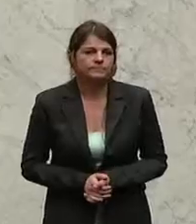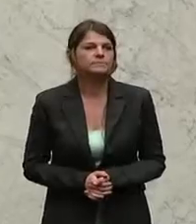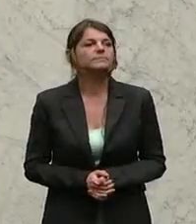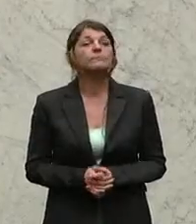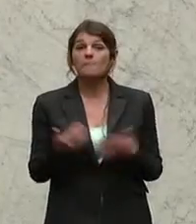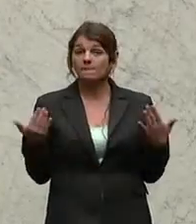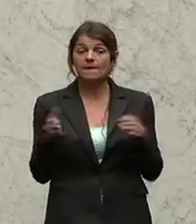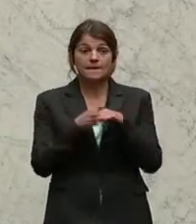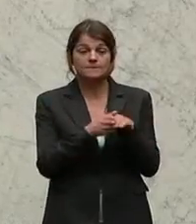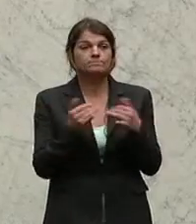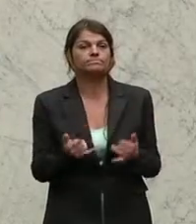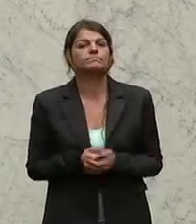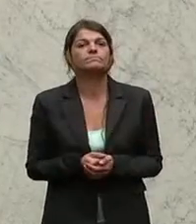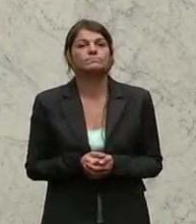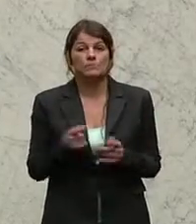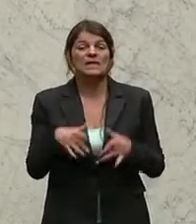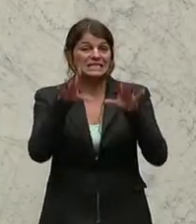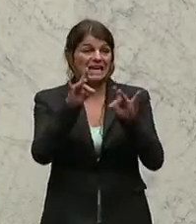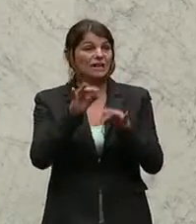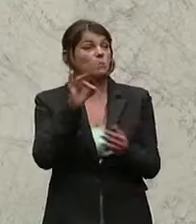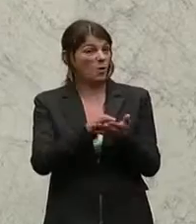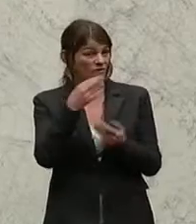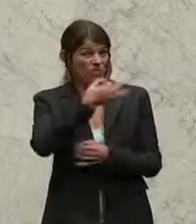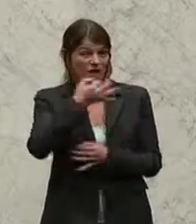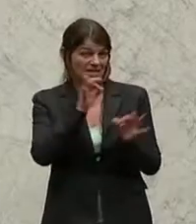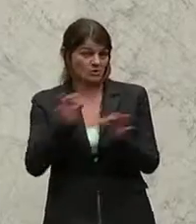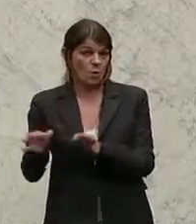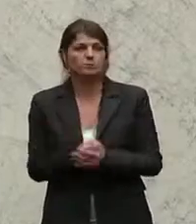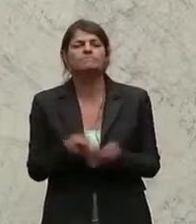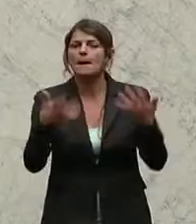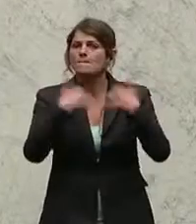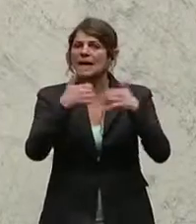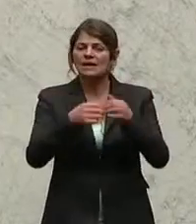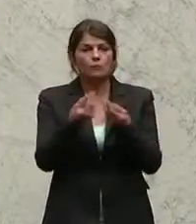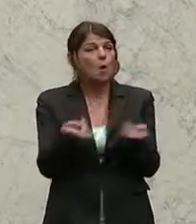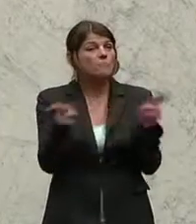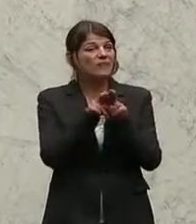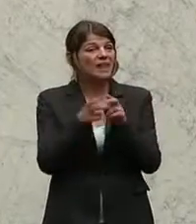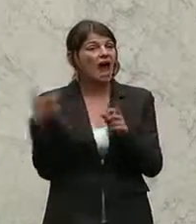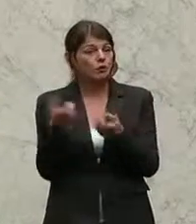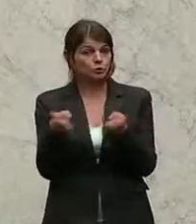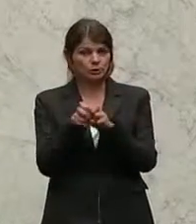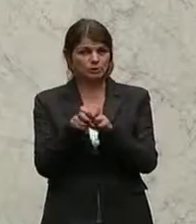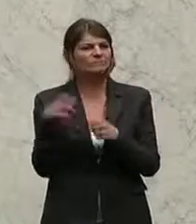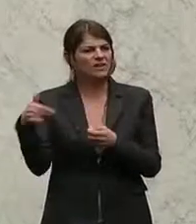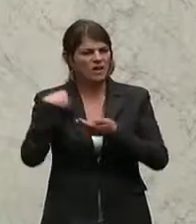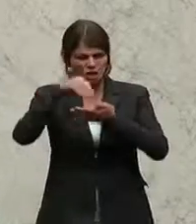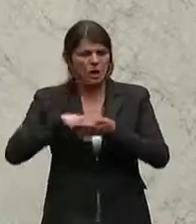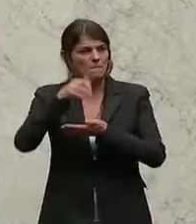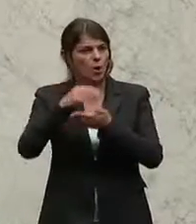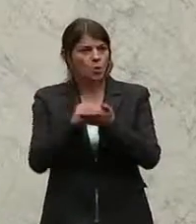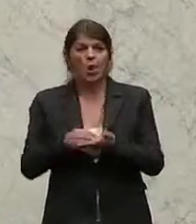jetzt kommen wir zum zehnten punkt der tagesordnung berichte so bekommen unsere diskussion über die umsetzung des